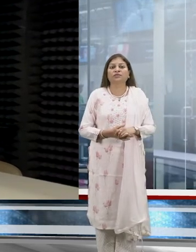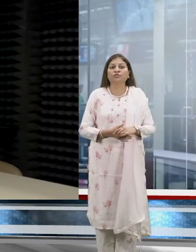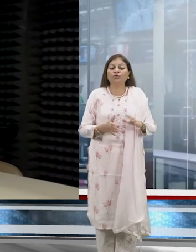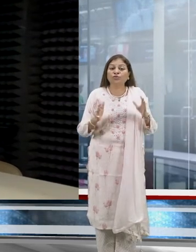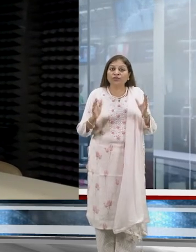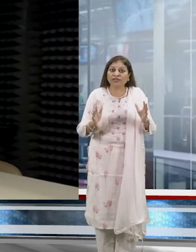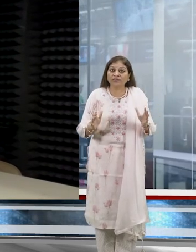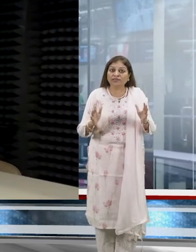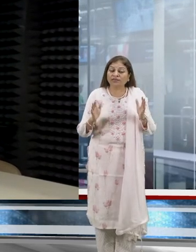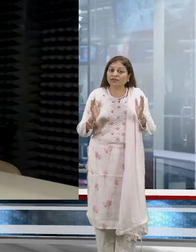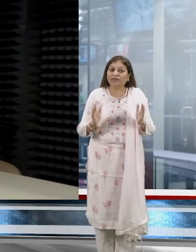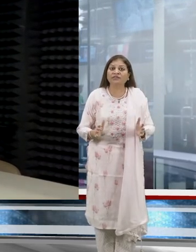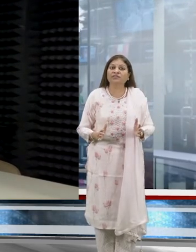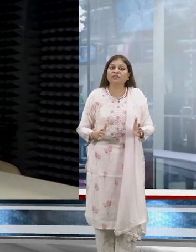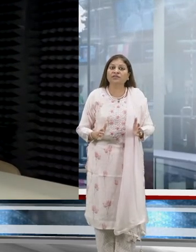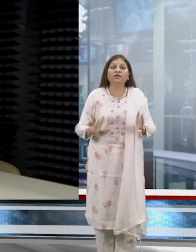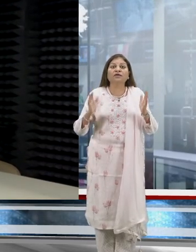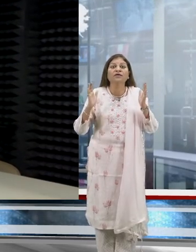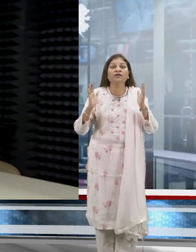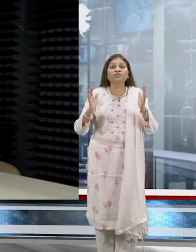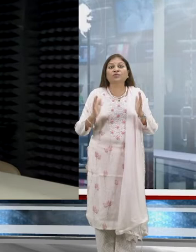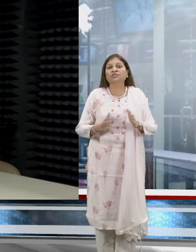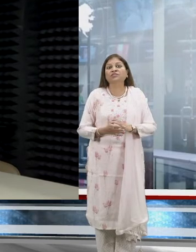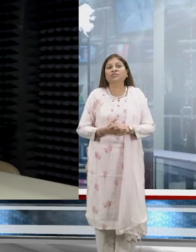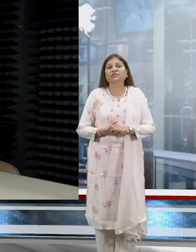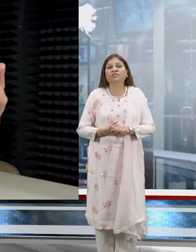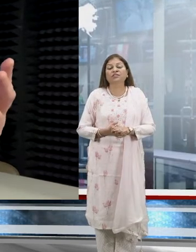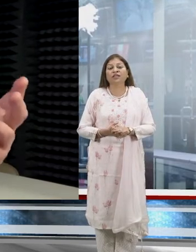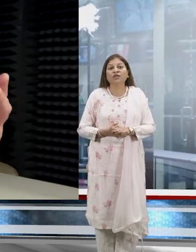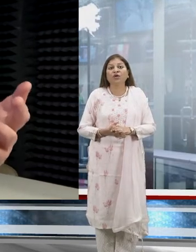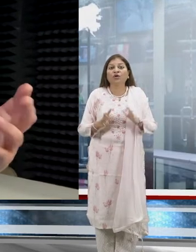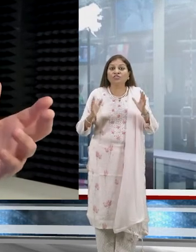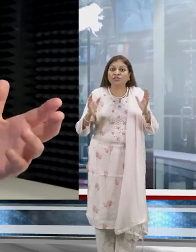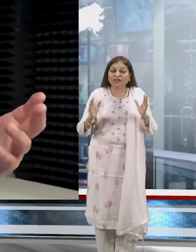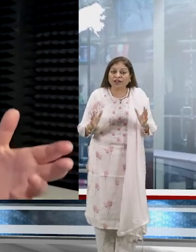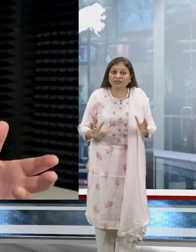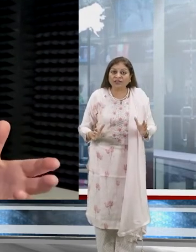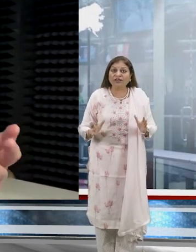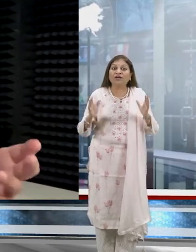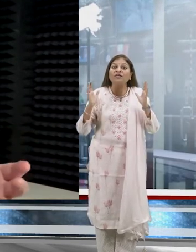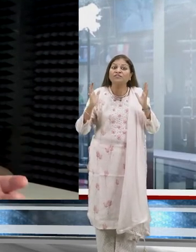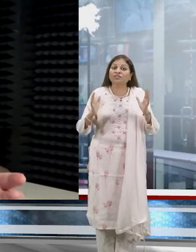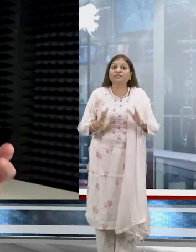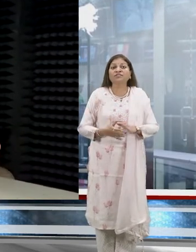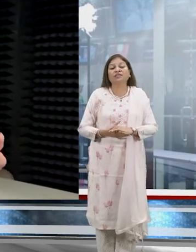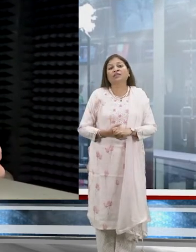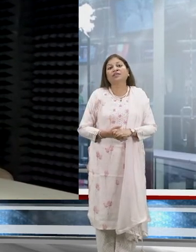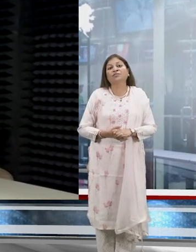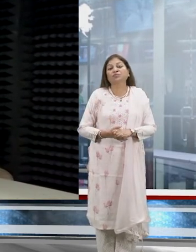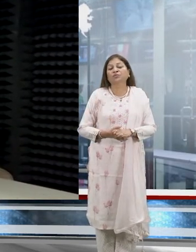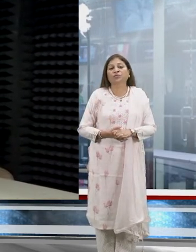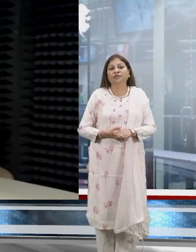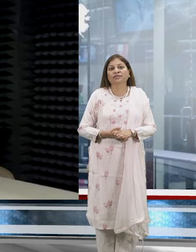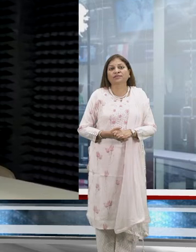चिंता थी जो यूक्रेन संकट की वजह से असुरक्षित जीवन जीने और शरणार्थी का जीवन जीने